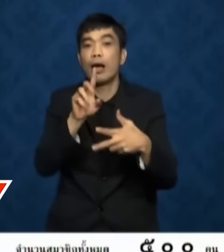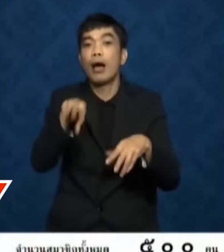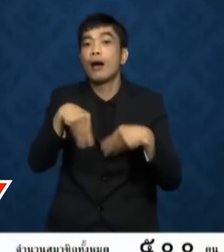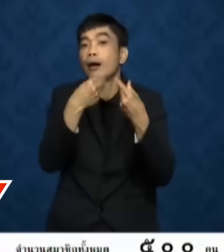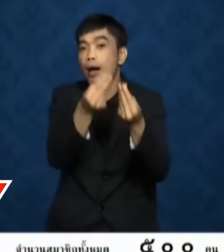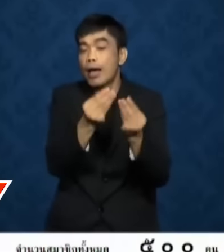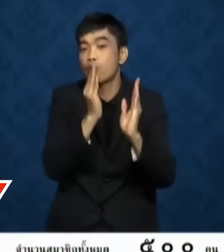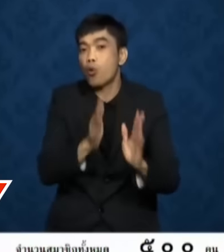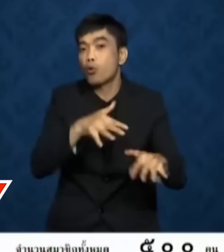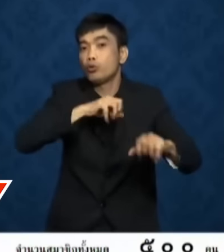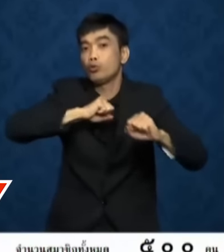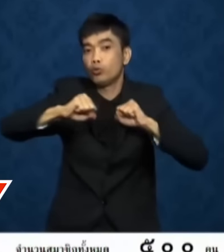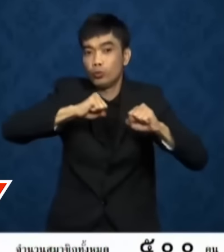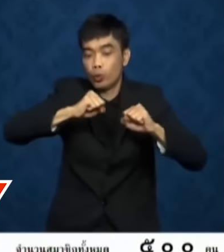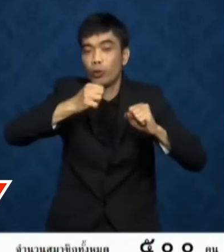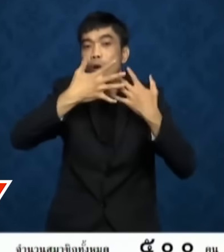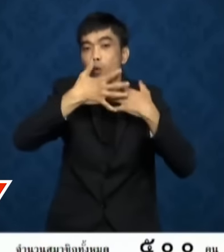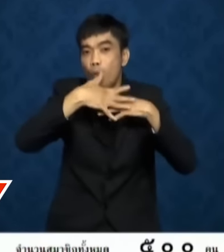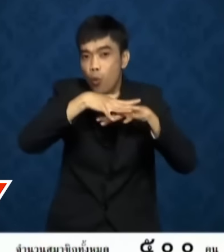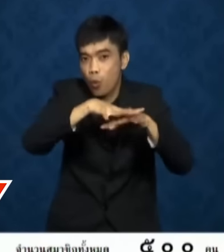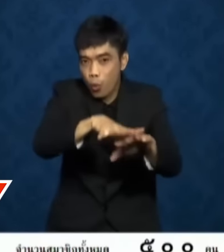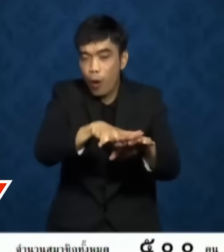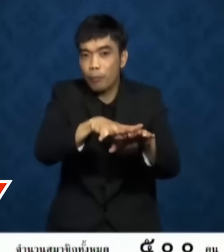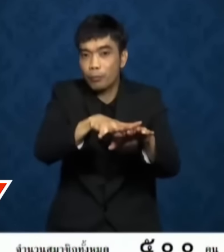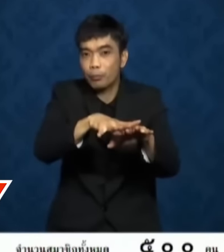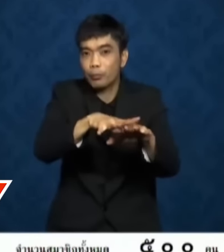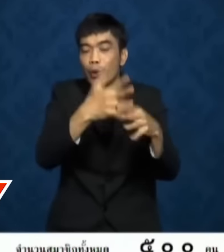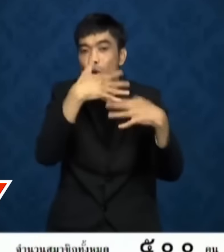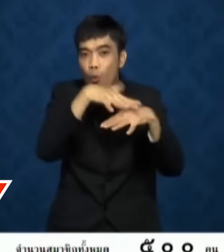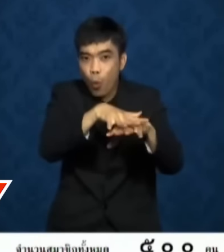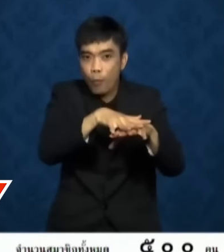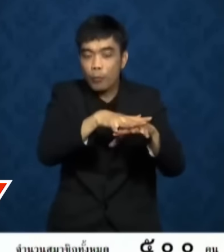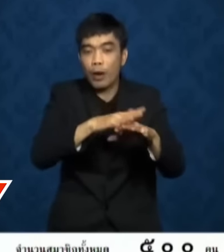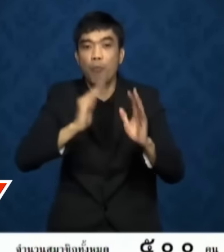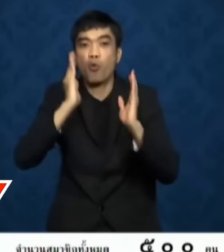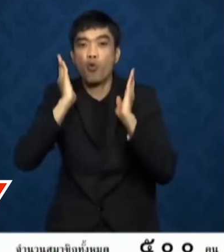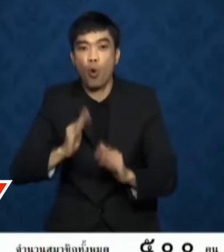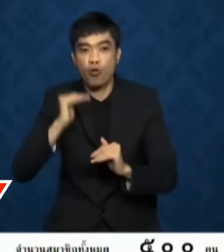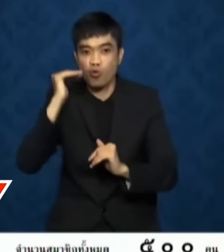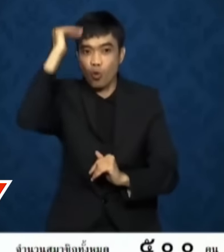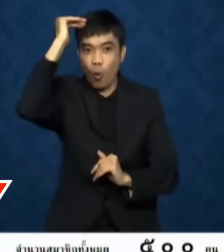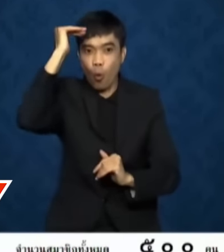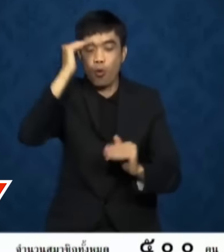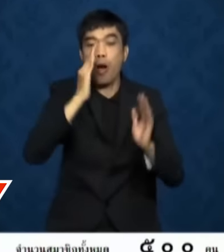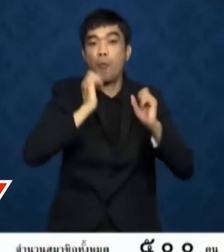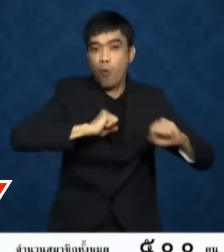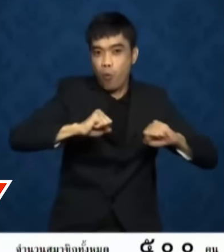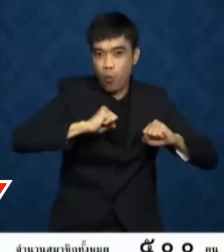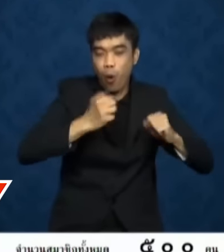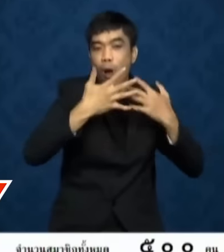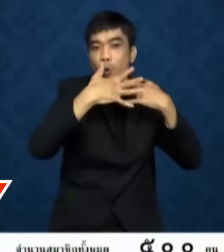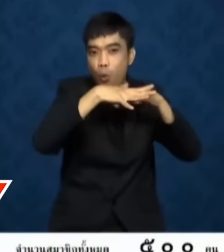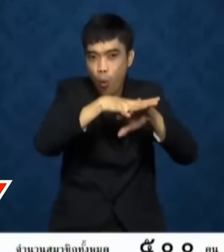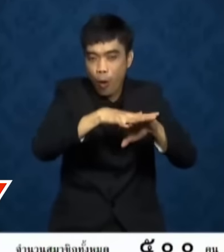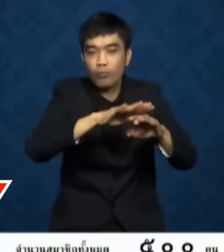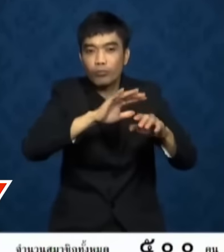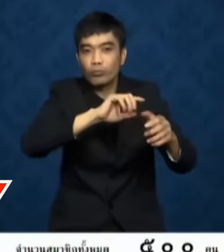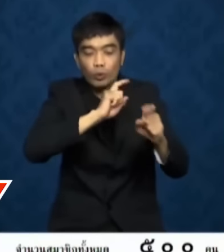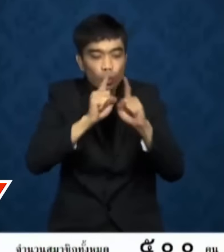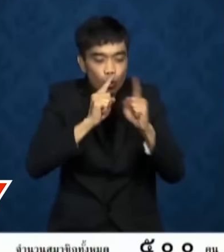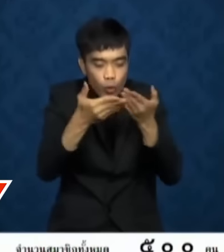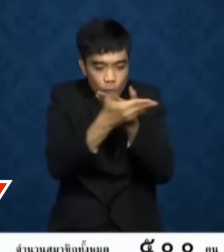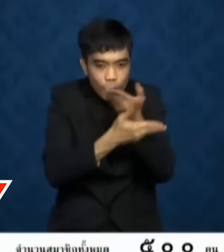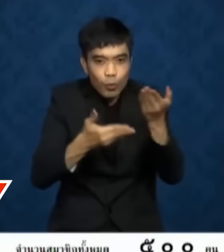นนั้นสามารถเข้ามีส่วนร่วมได้ในพื้นที่เดียวกันกับผู้ใหญ่โดยตรงกุญแจดอกสำคัญของเรื่องนี้ท่านประธานคือการ